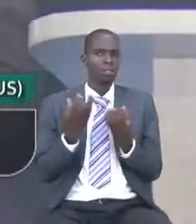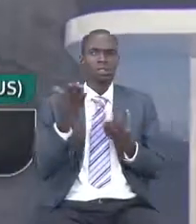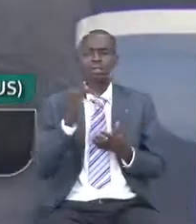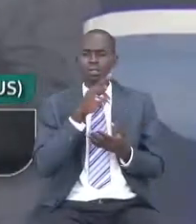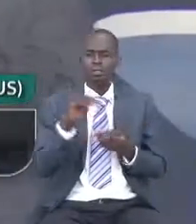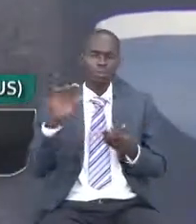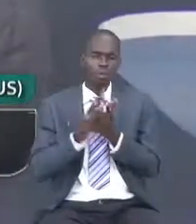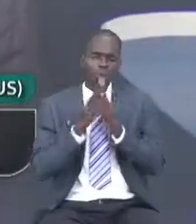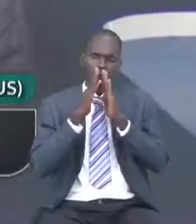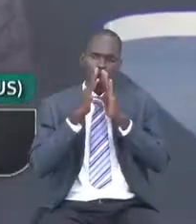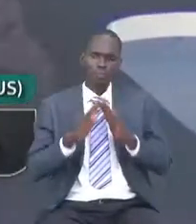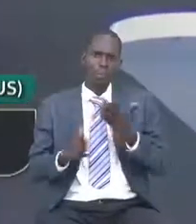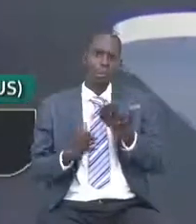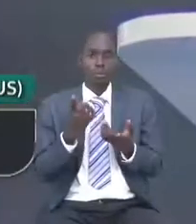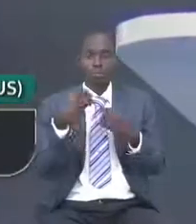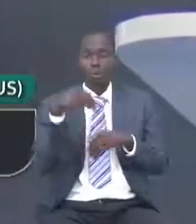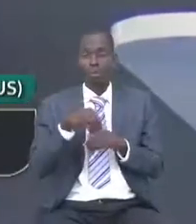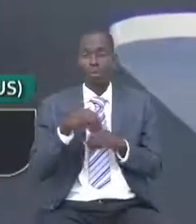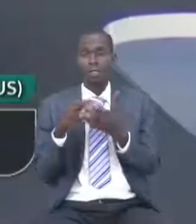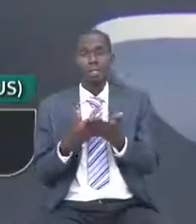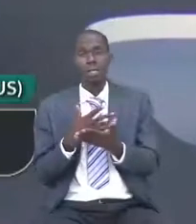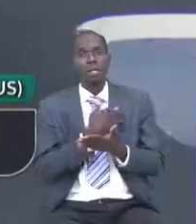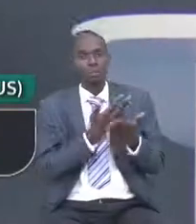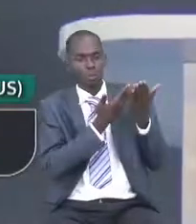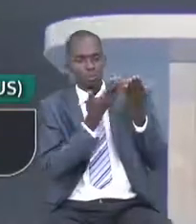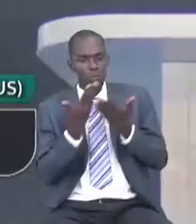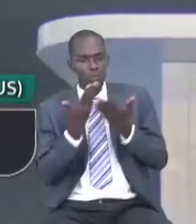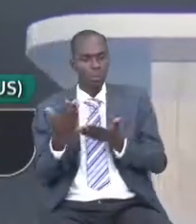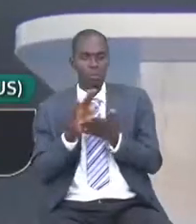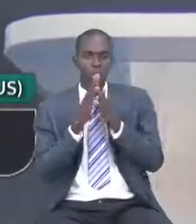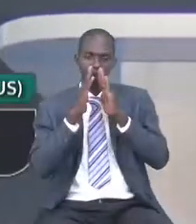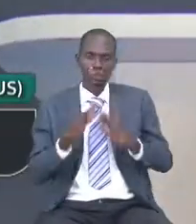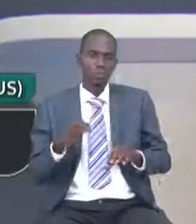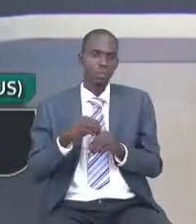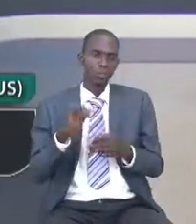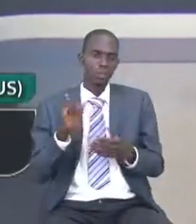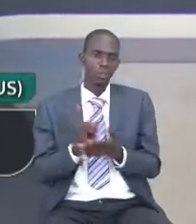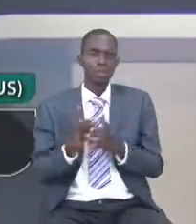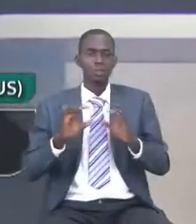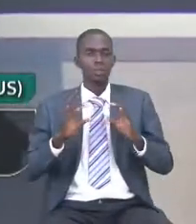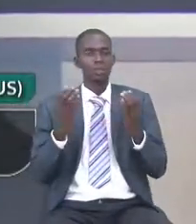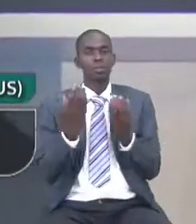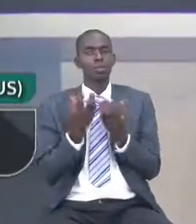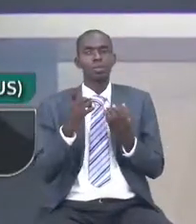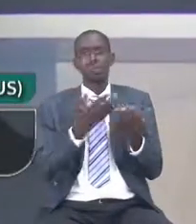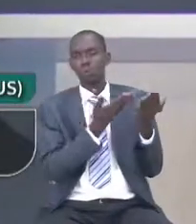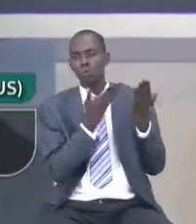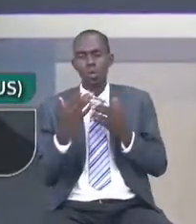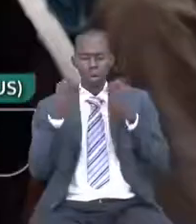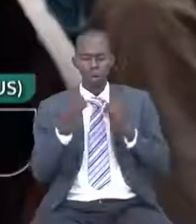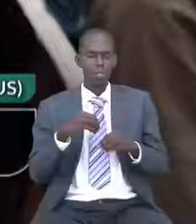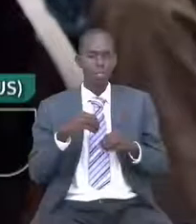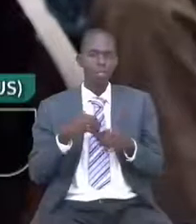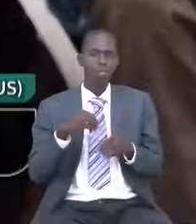qu'il n'y a pas de passion et qu'il n'y a pas de paix dans cette communauté, tu viens là-bas et tu apportes la paix dans cette